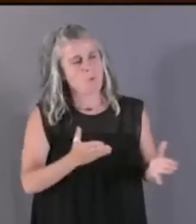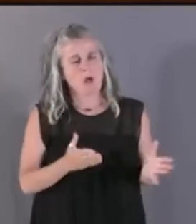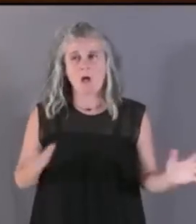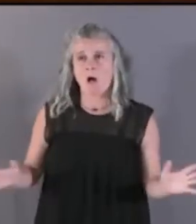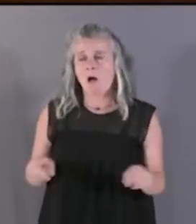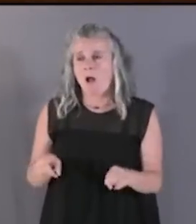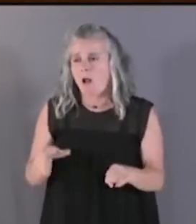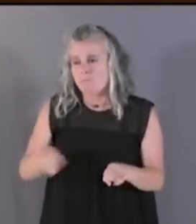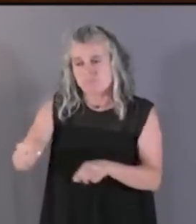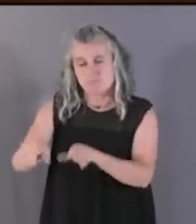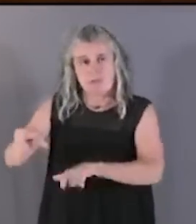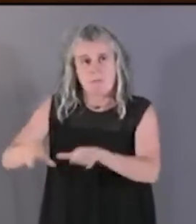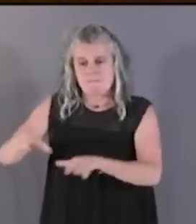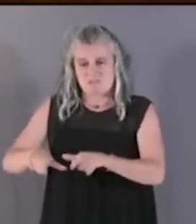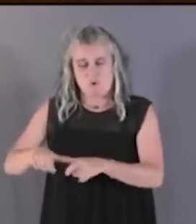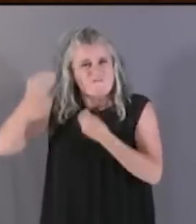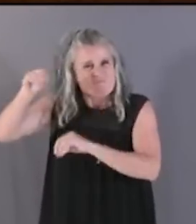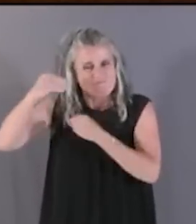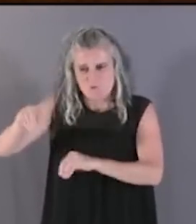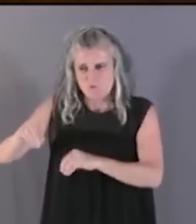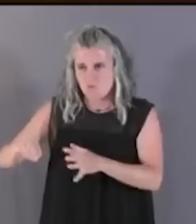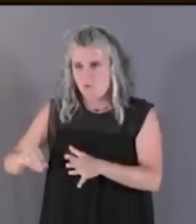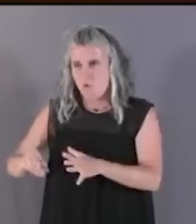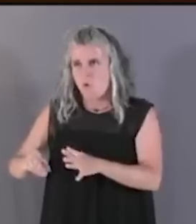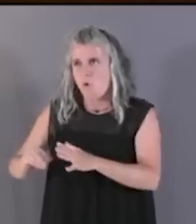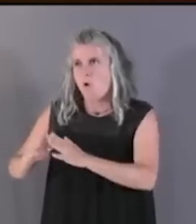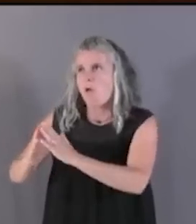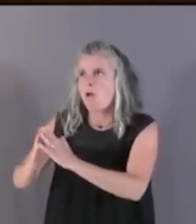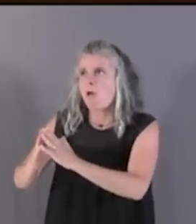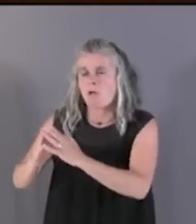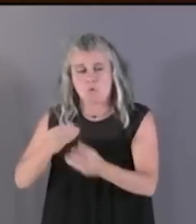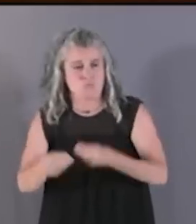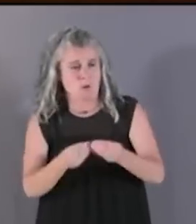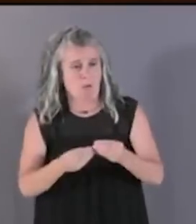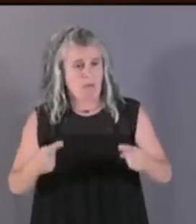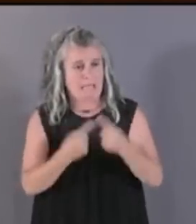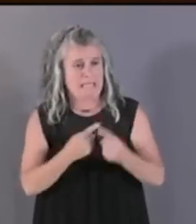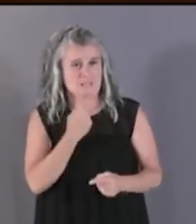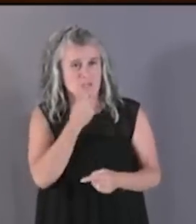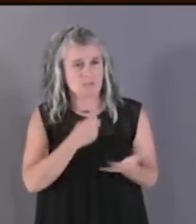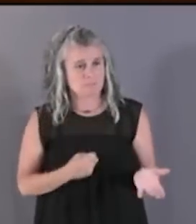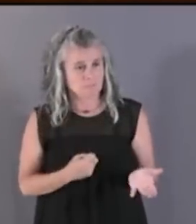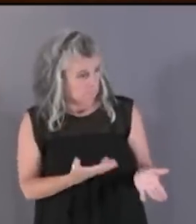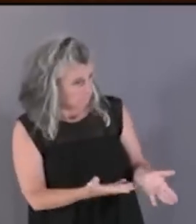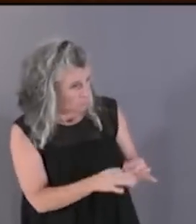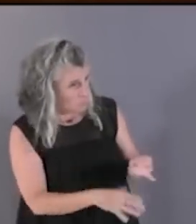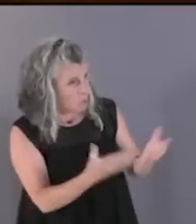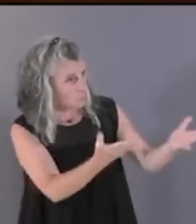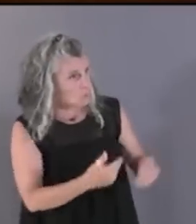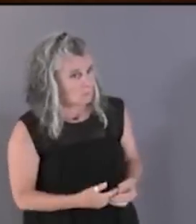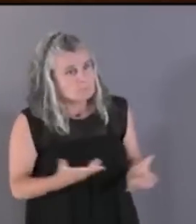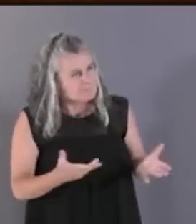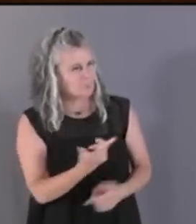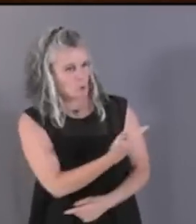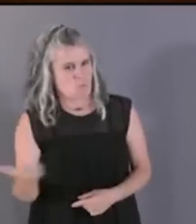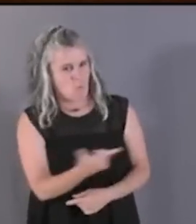la racaille et la guerre civile. Eh bien, vous avez les deux aujourd'hui. Les responsables, ce sont